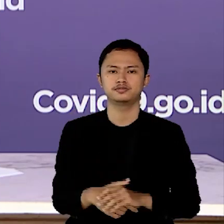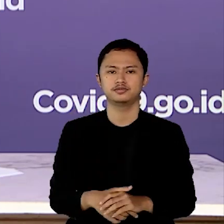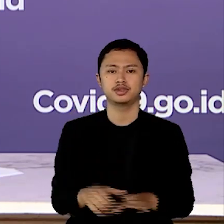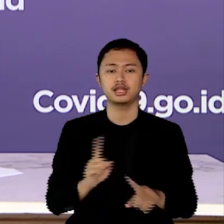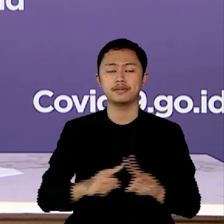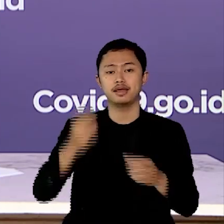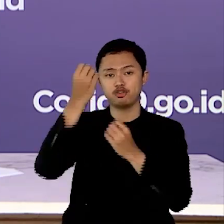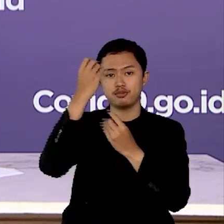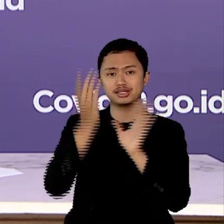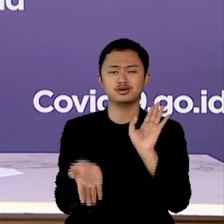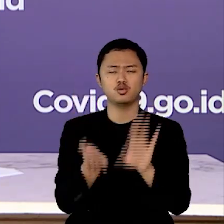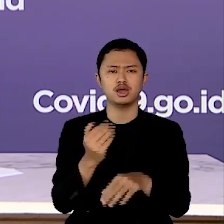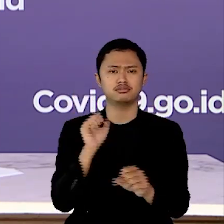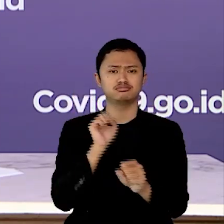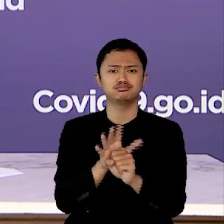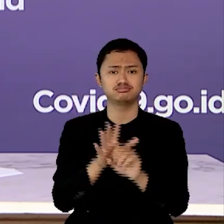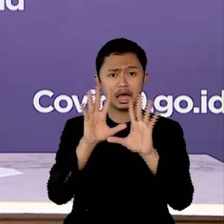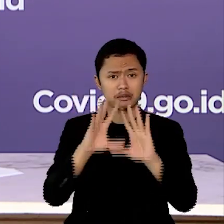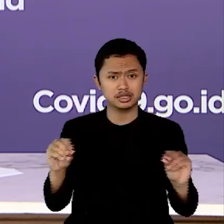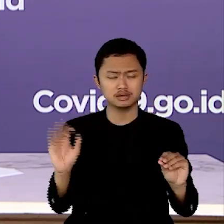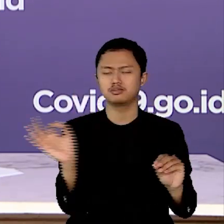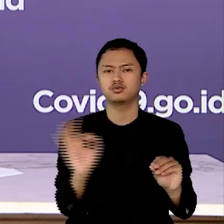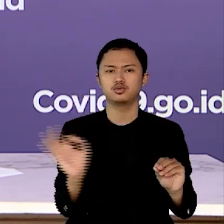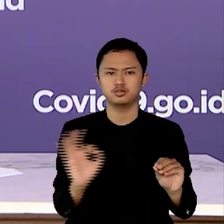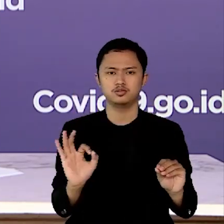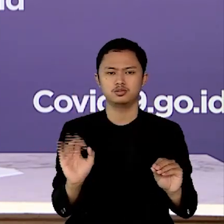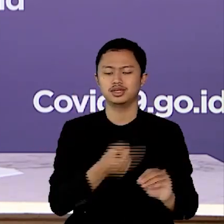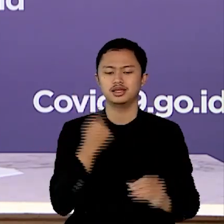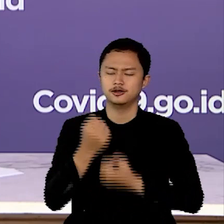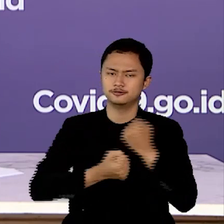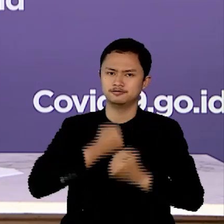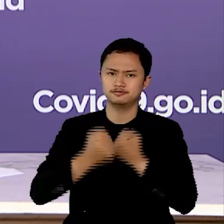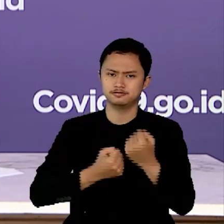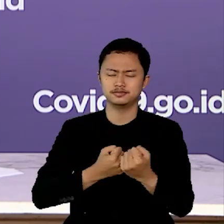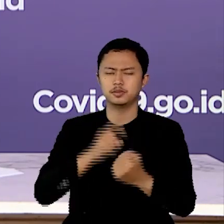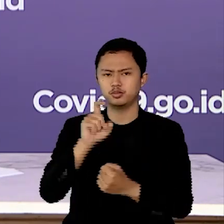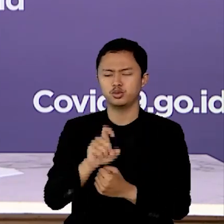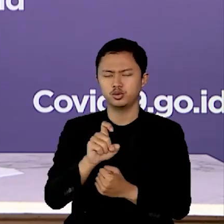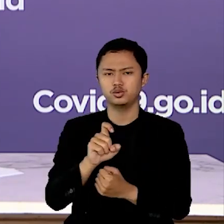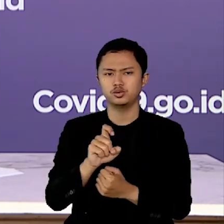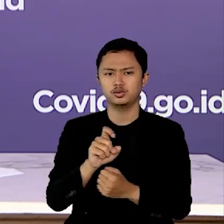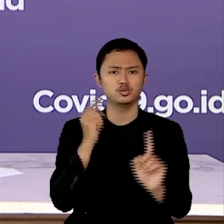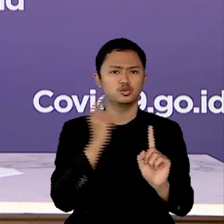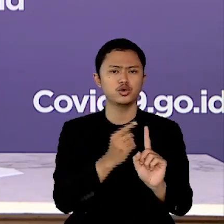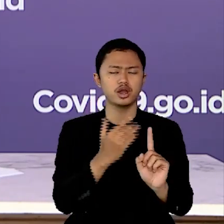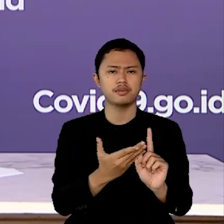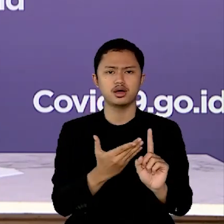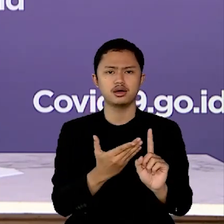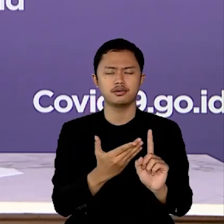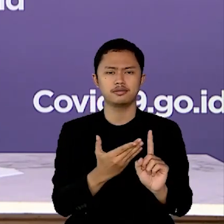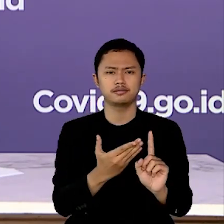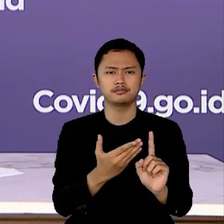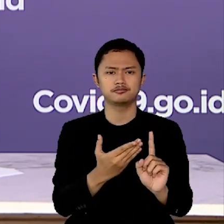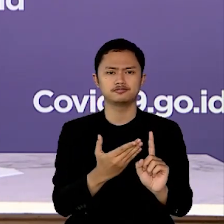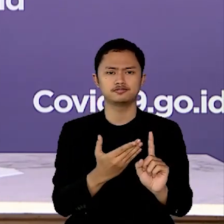perlu terus kita ingat bahwa pandemi masih belum berakhir dan kerja keras kita masih sangat dibutuhkan untuk dapat